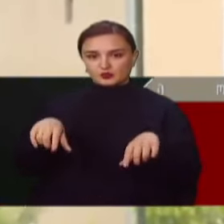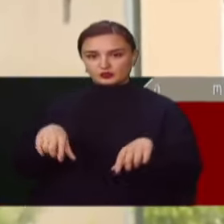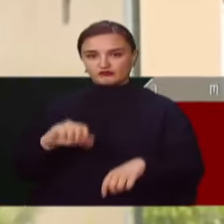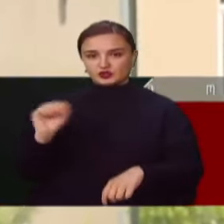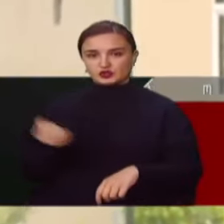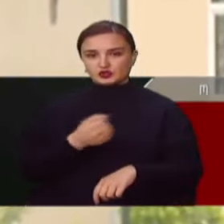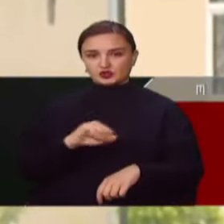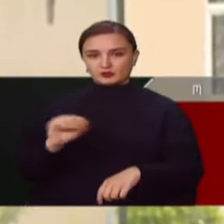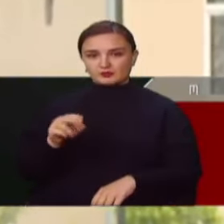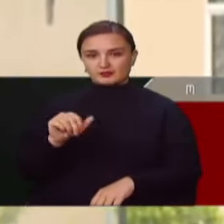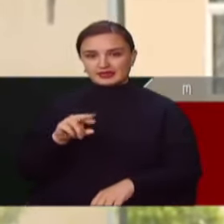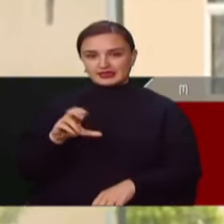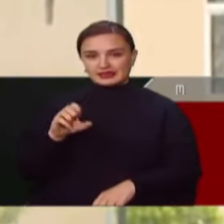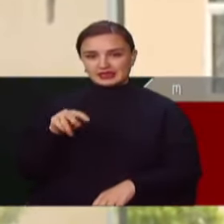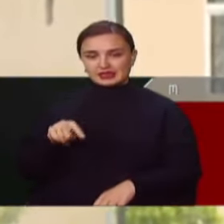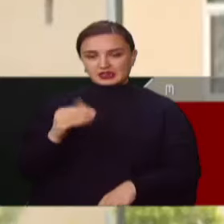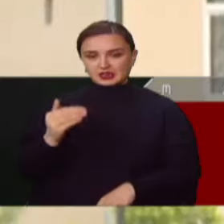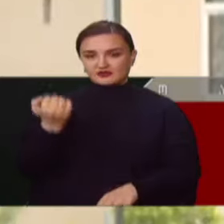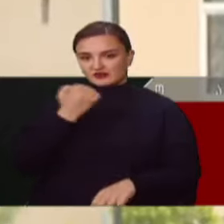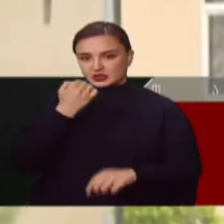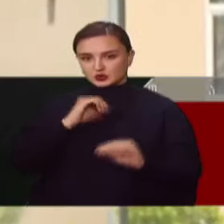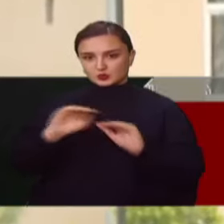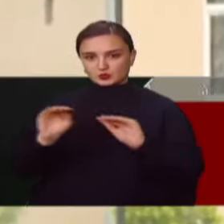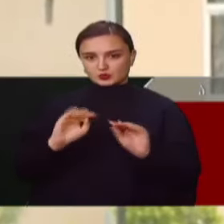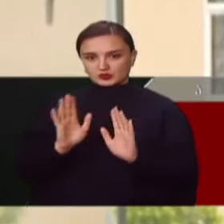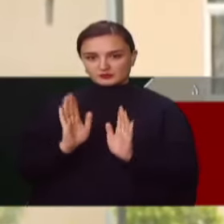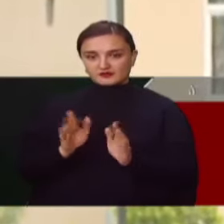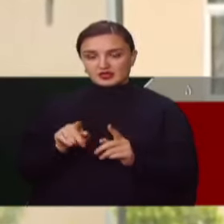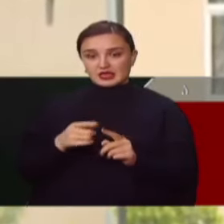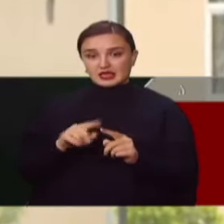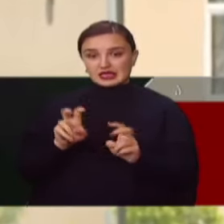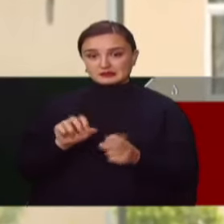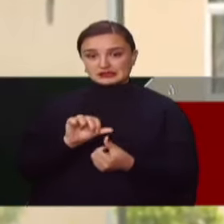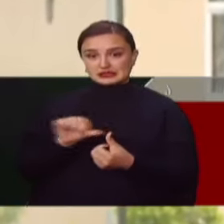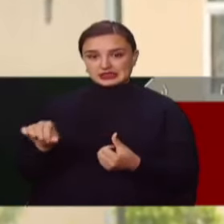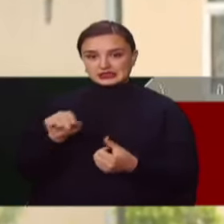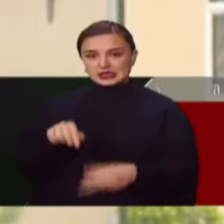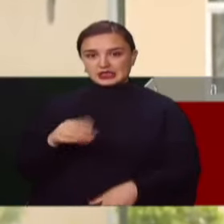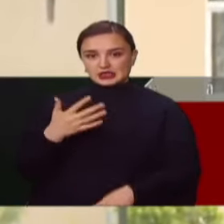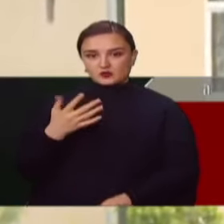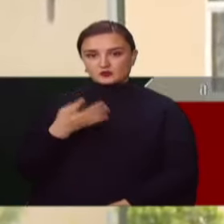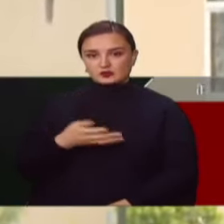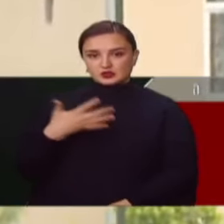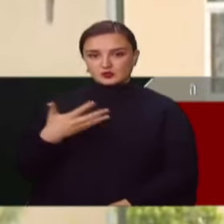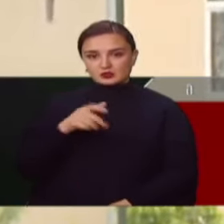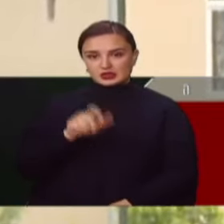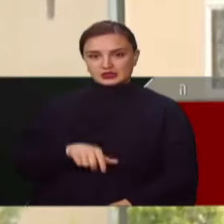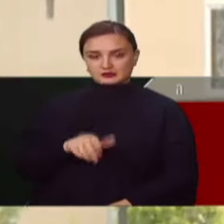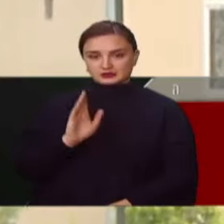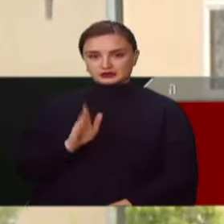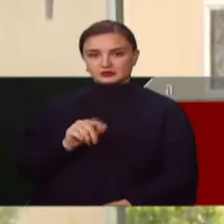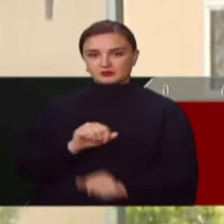ჩოგბურთის და პადელის ინფრასტრუქტურა მოეწყობა. გარდა ამისა, აქ 45 ადამიანზე